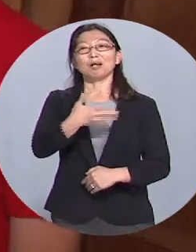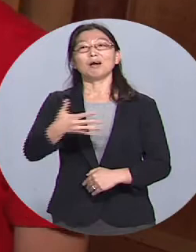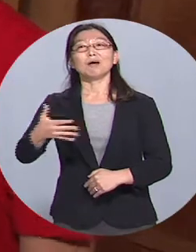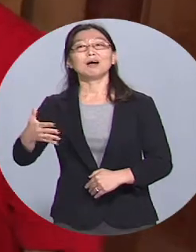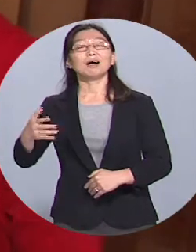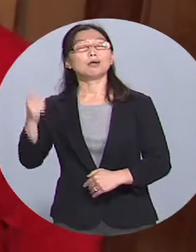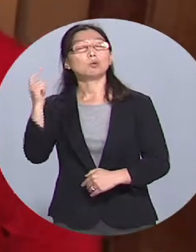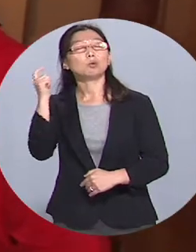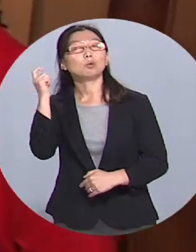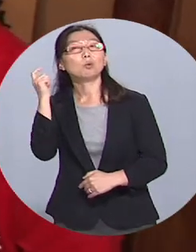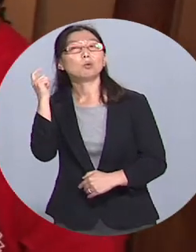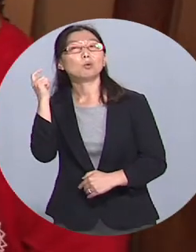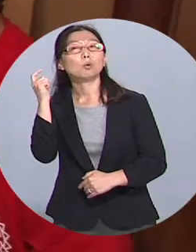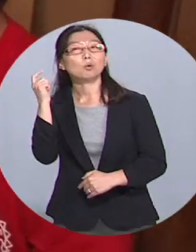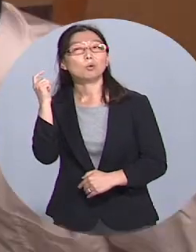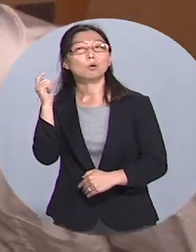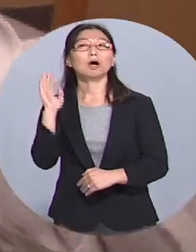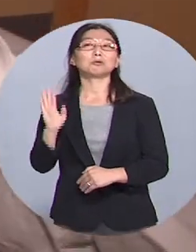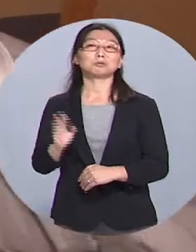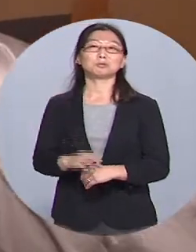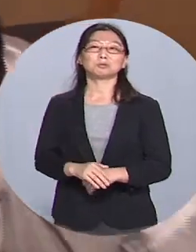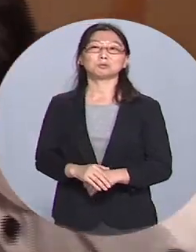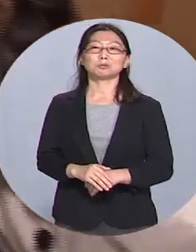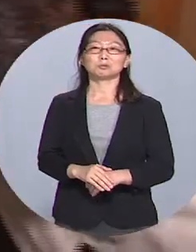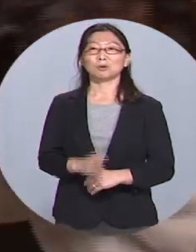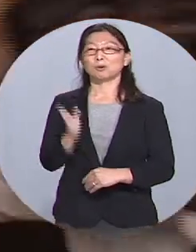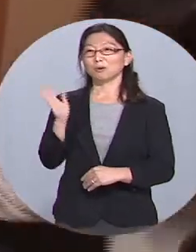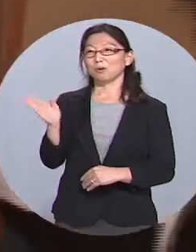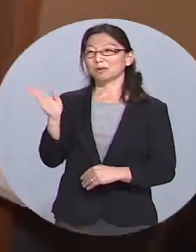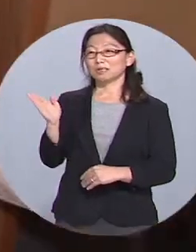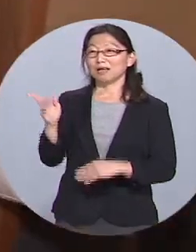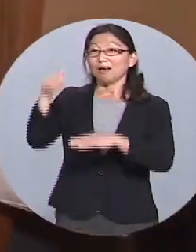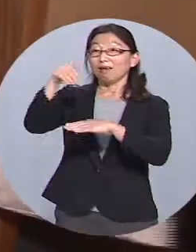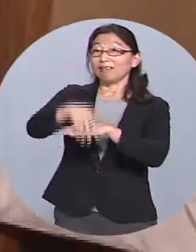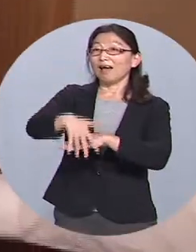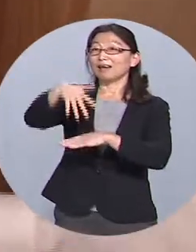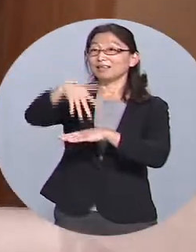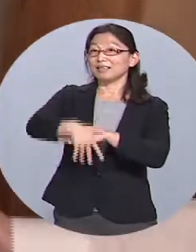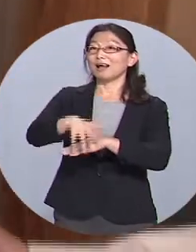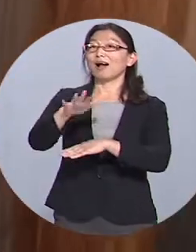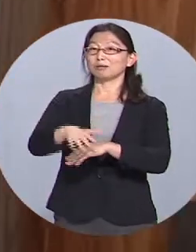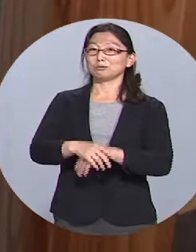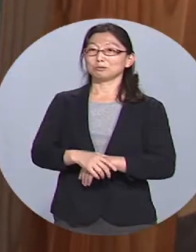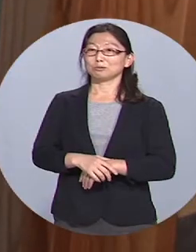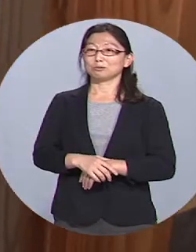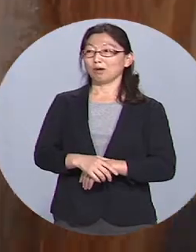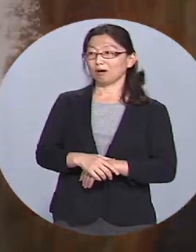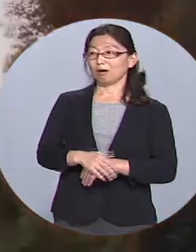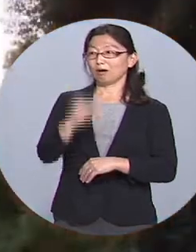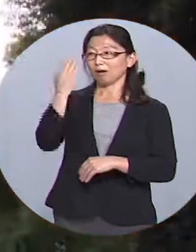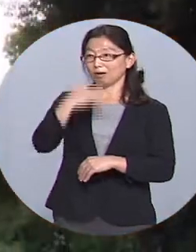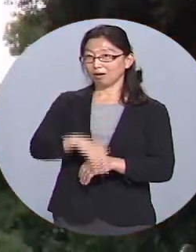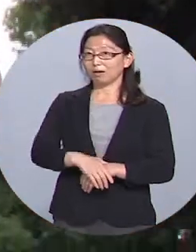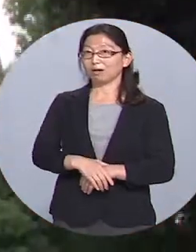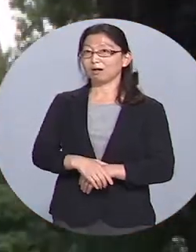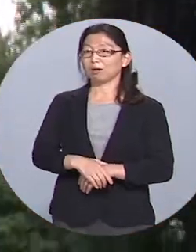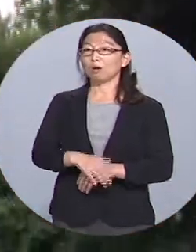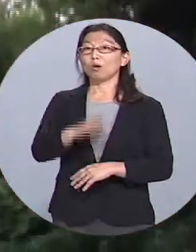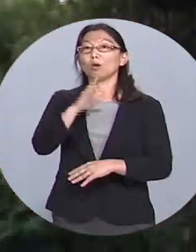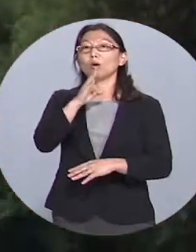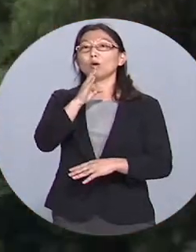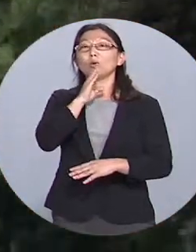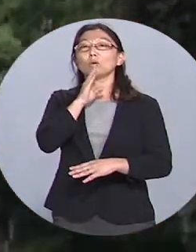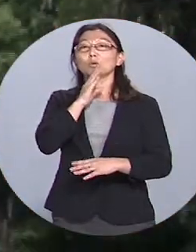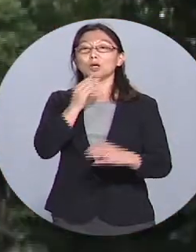い音色が外から聞こえてきてますけども、 はいはい、ここに滝がありまして、はい、川があります。 本当 だ。もともとこの定型園